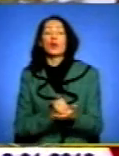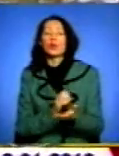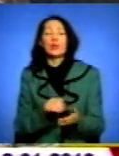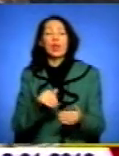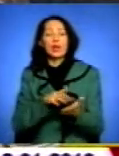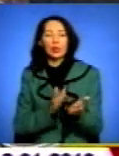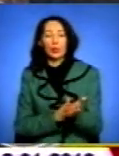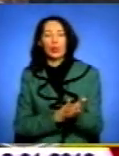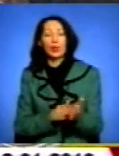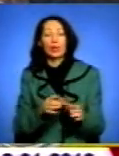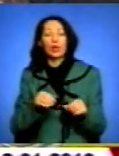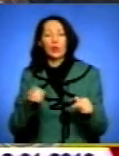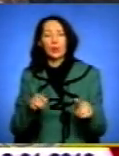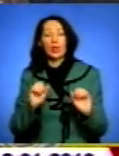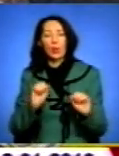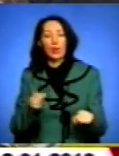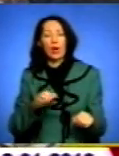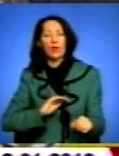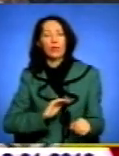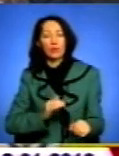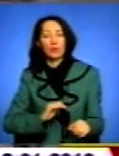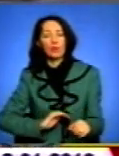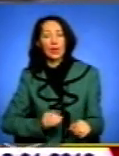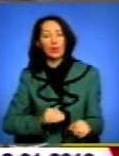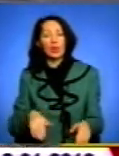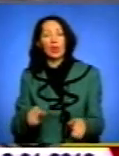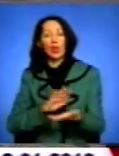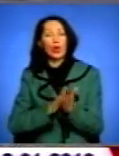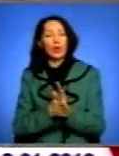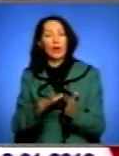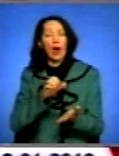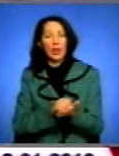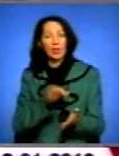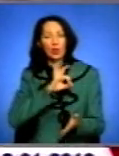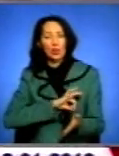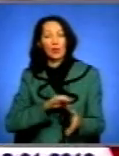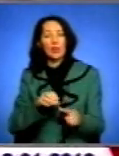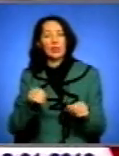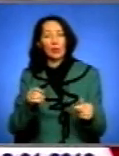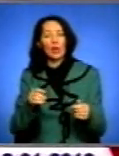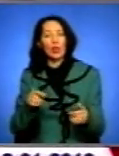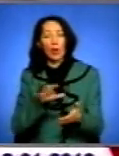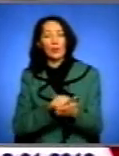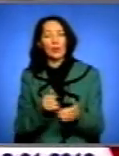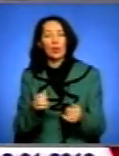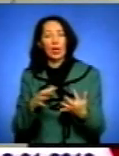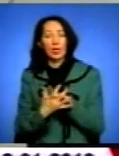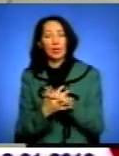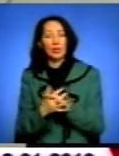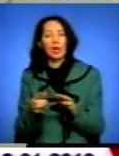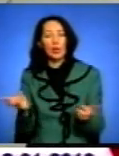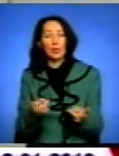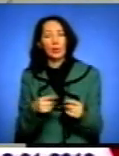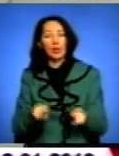власності та постійне користування земельною ділянкою, договорів оренди, користування земельною ділянкою для сільськогосподарських потреб і забудови. З